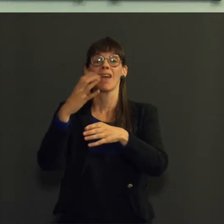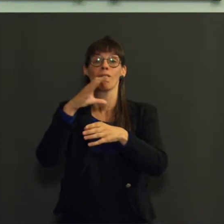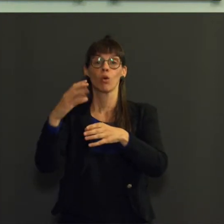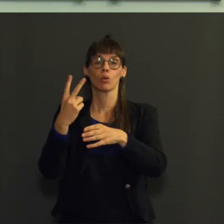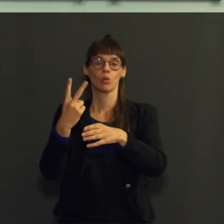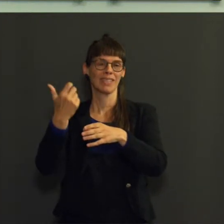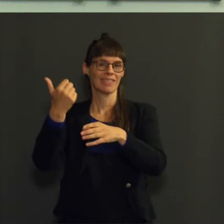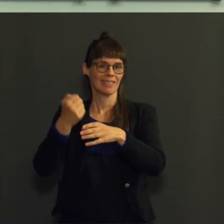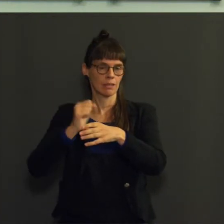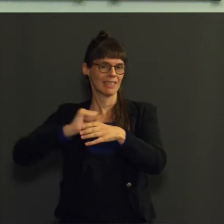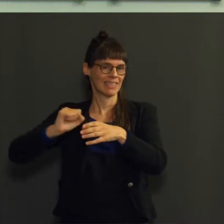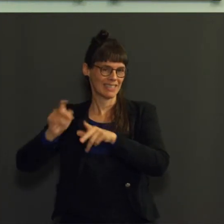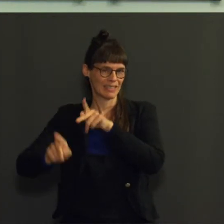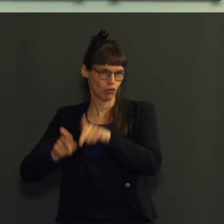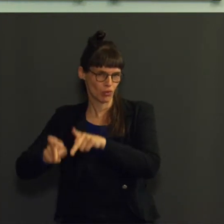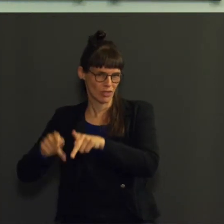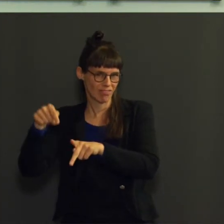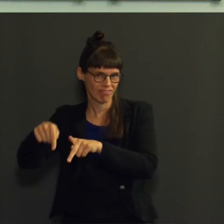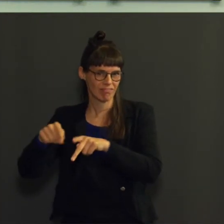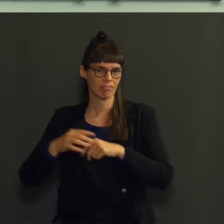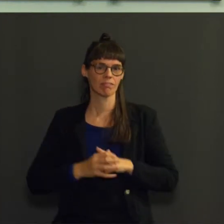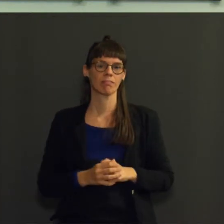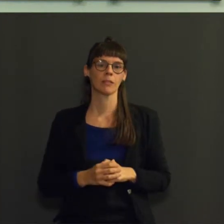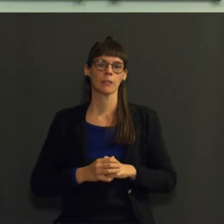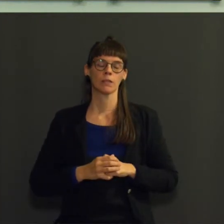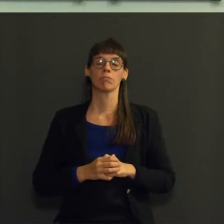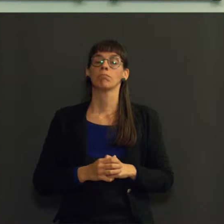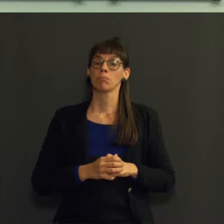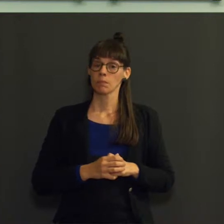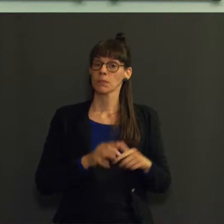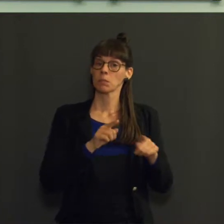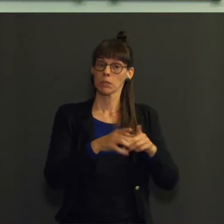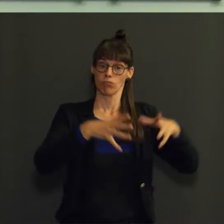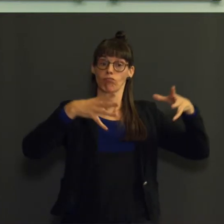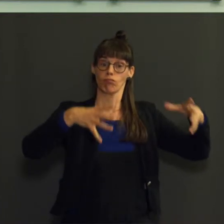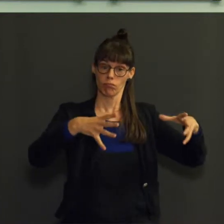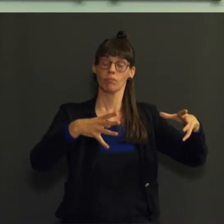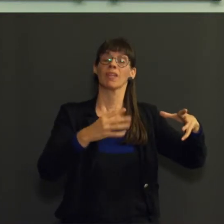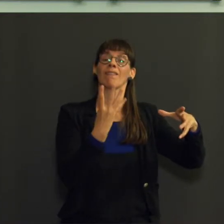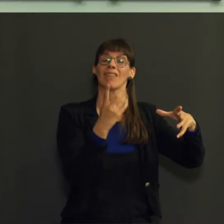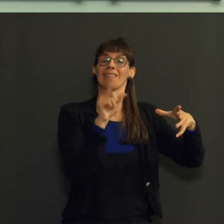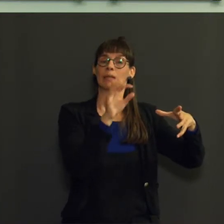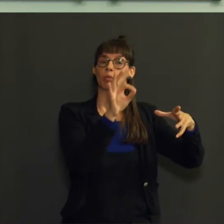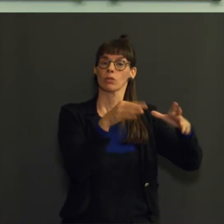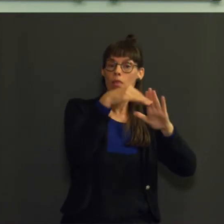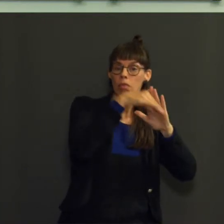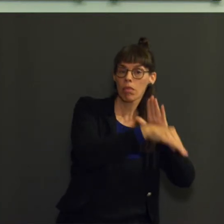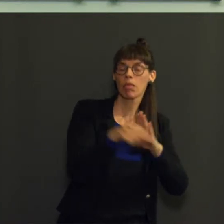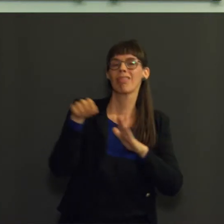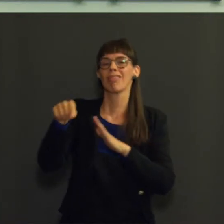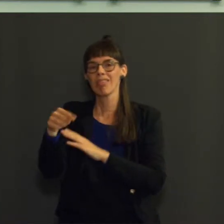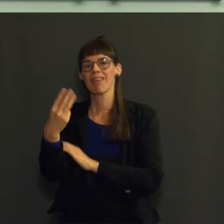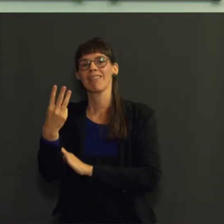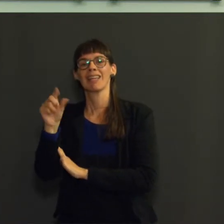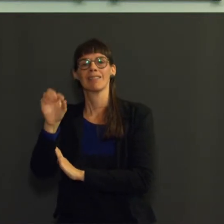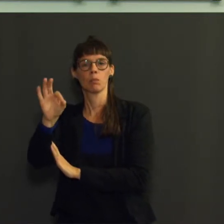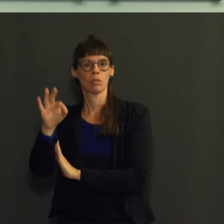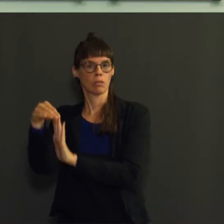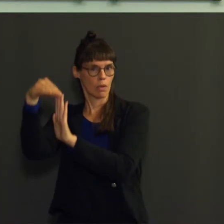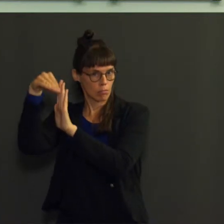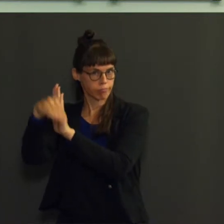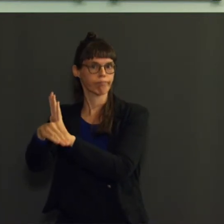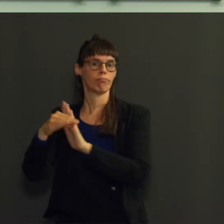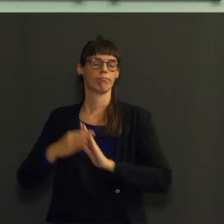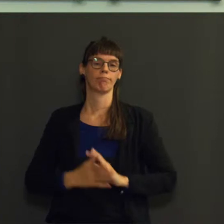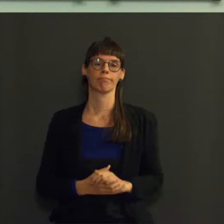op intensieve zorgen. En dat zijn opnieuw dalingen van respectievelijk 14% en 13%.